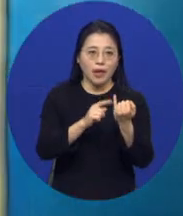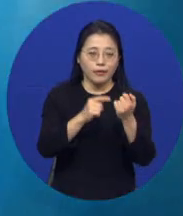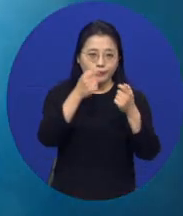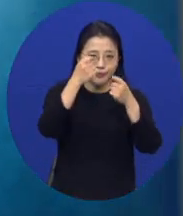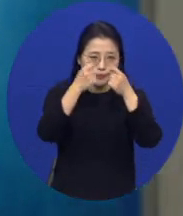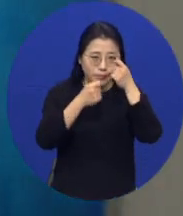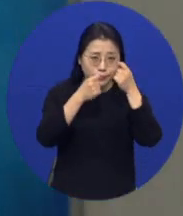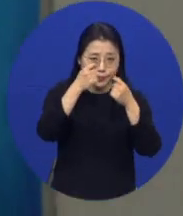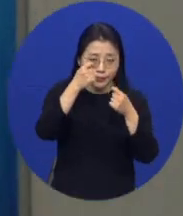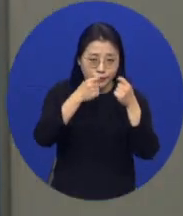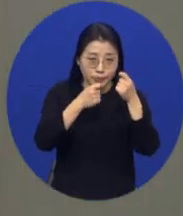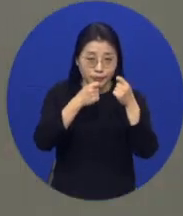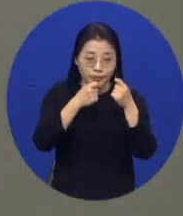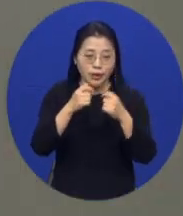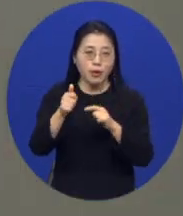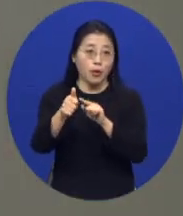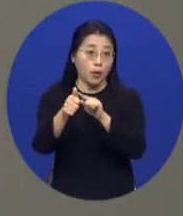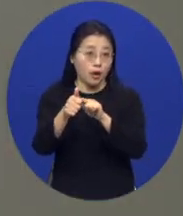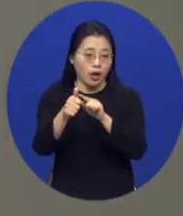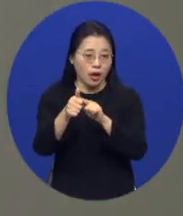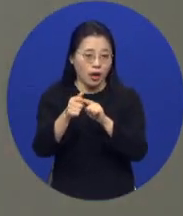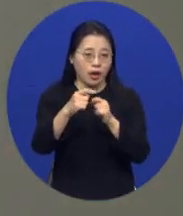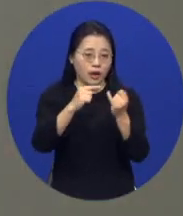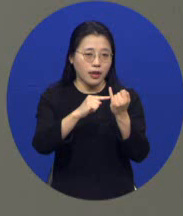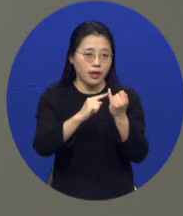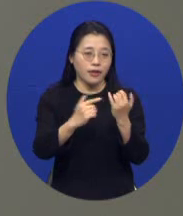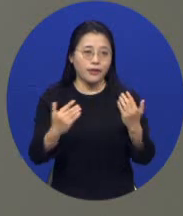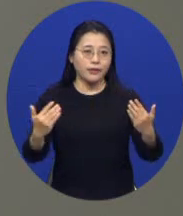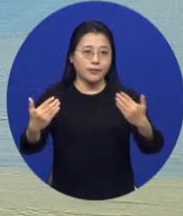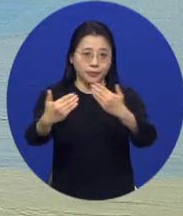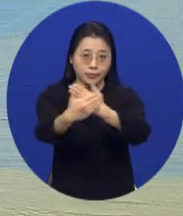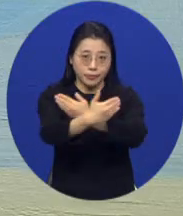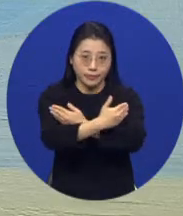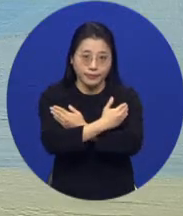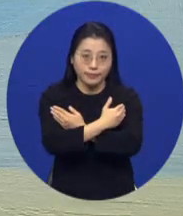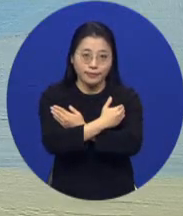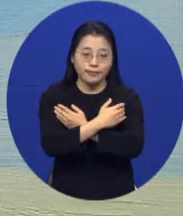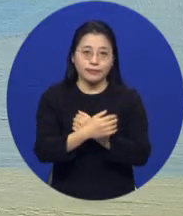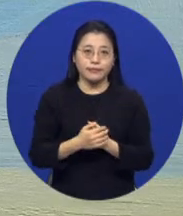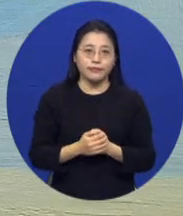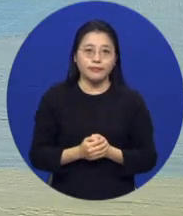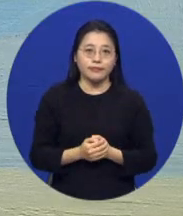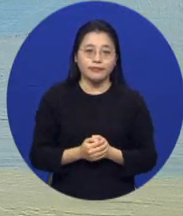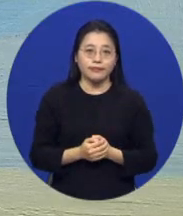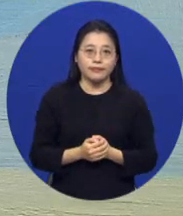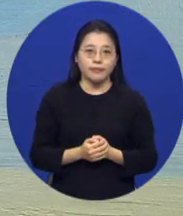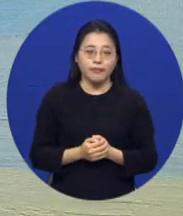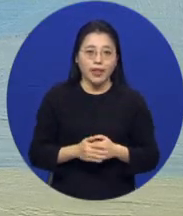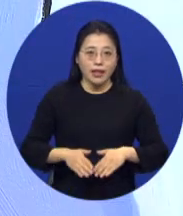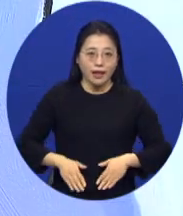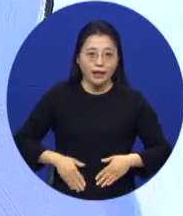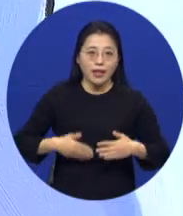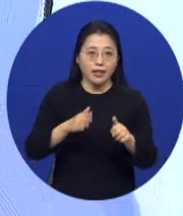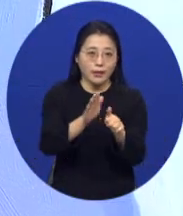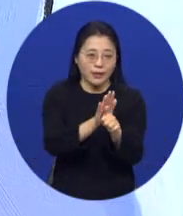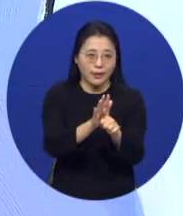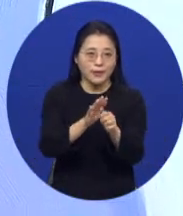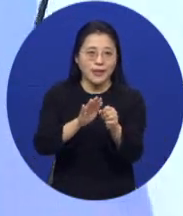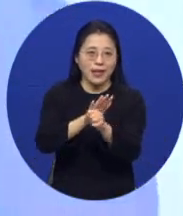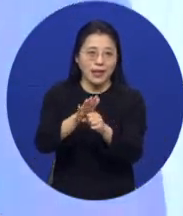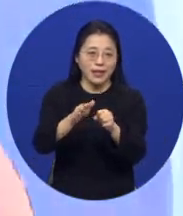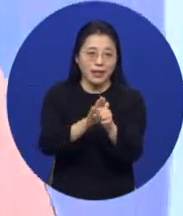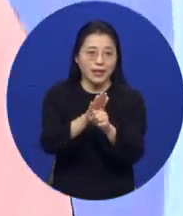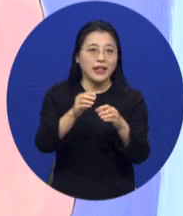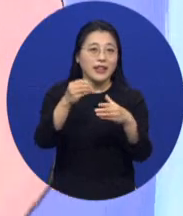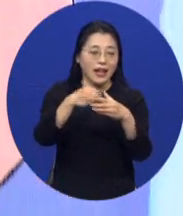눈에 차오른 눈물을 흘리며서 있는 누군가를 양팔로 꼭 안아줍니다 따뜻한 위로와 사랑이